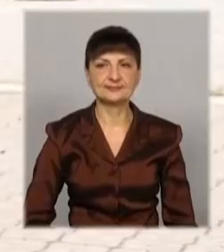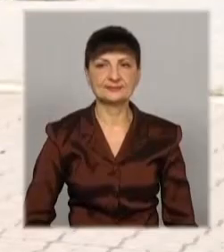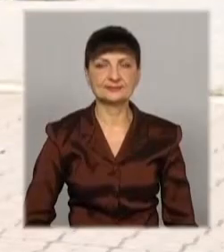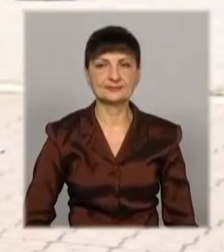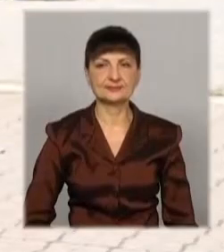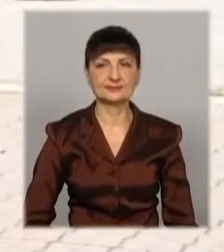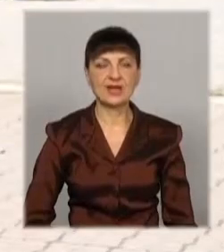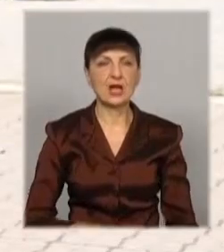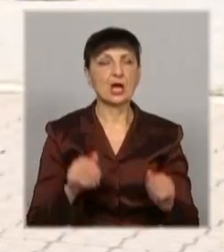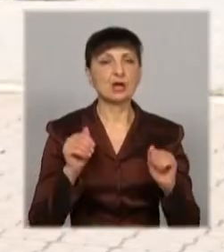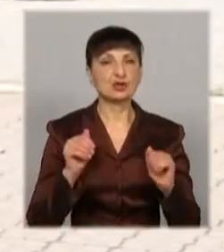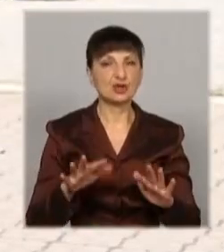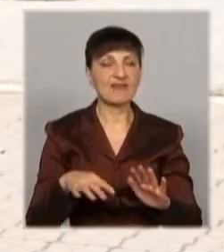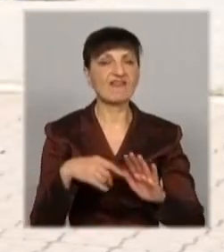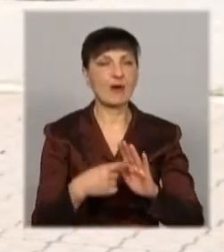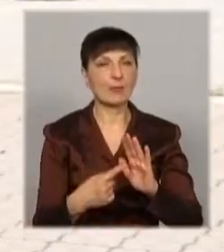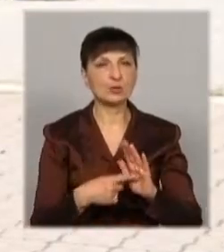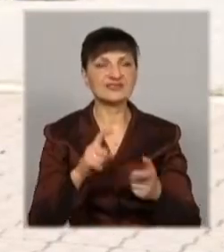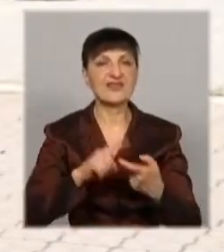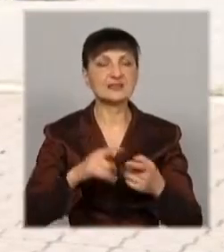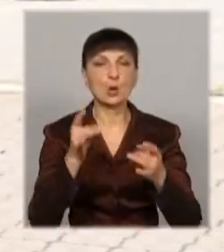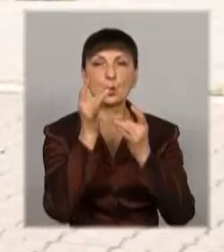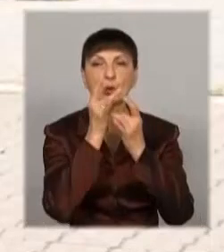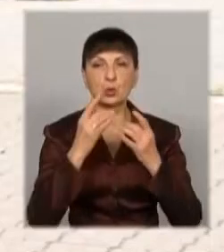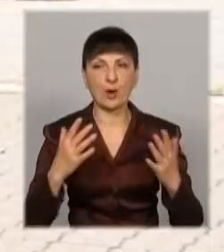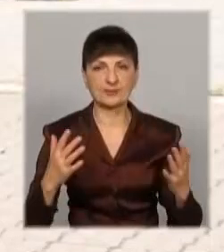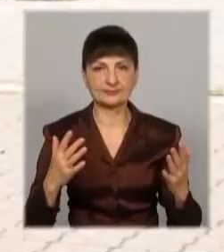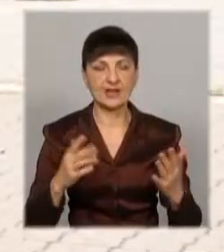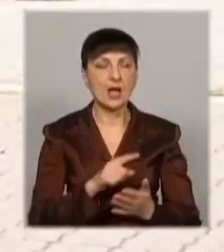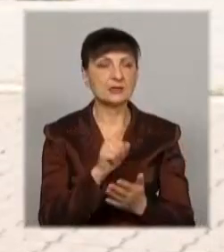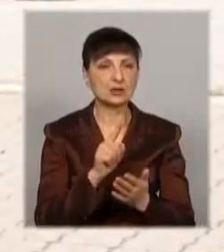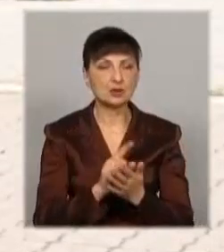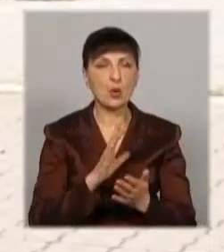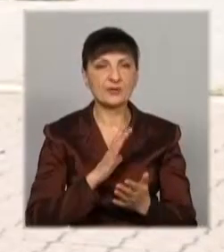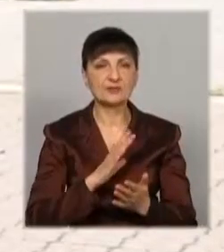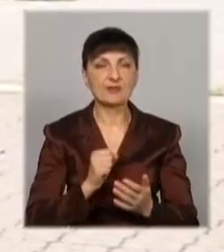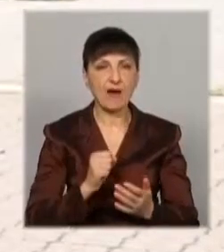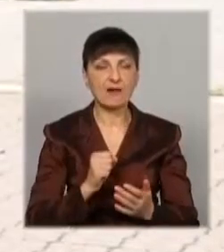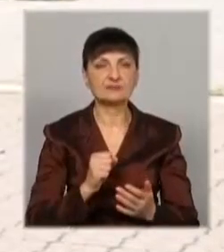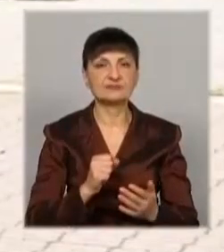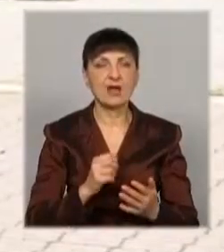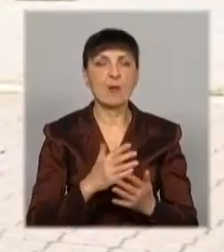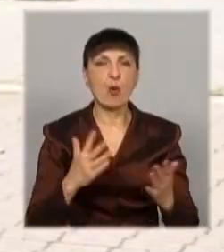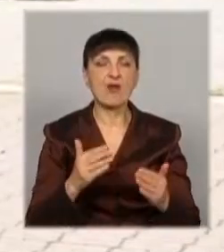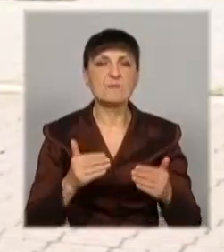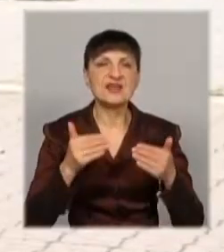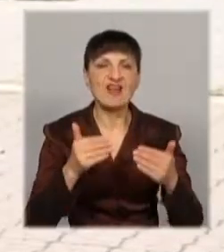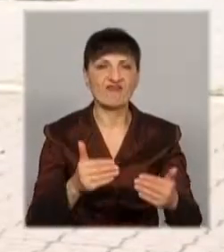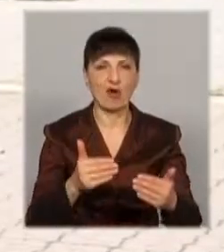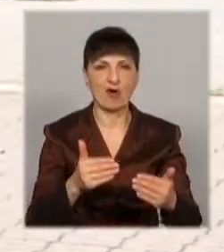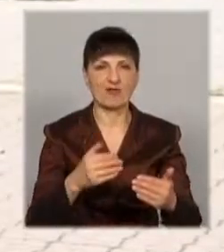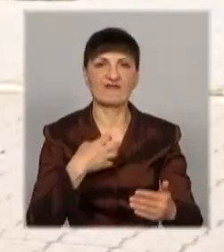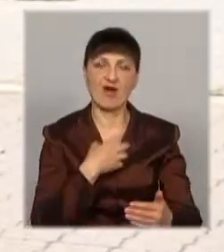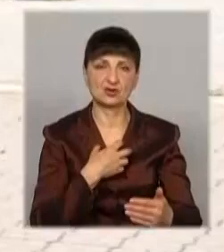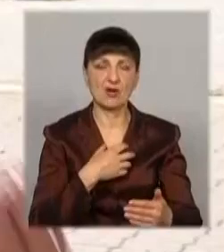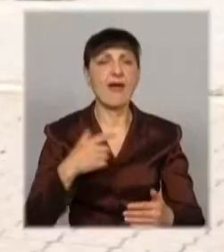Нельзя сейчас стоять в стороне и потом жаловаться и делать ссылку на кого-то. Надо реально